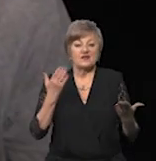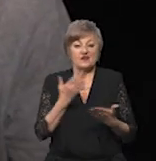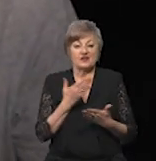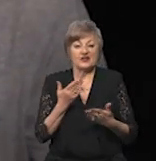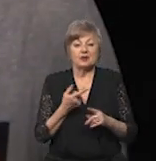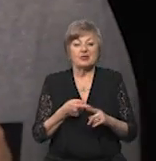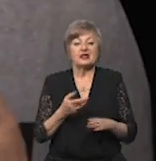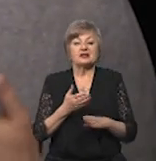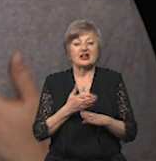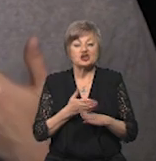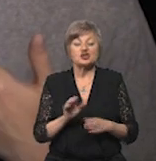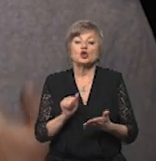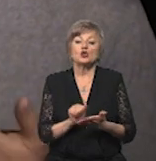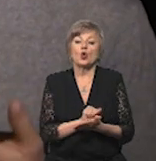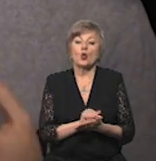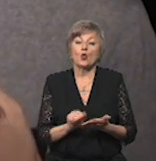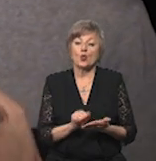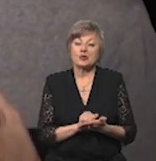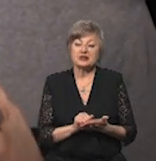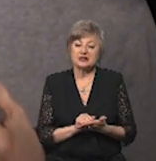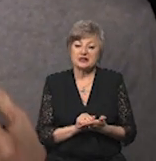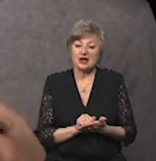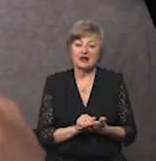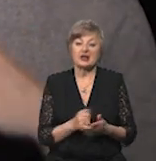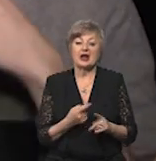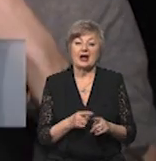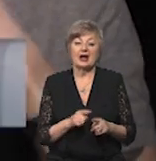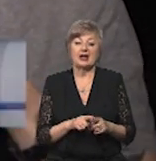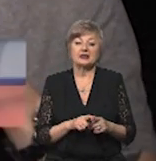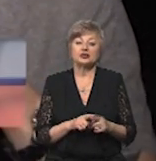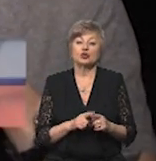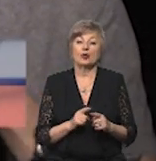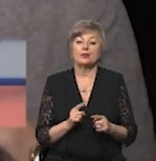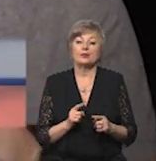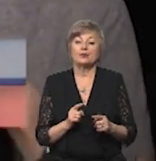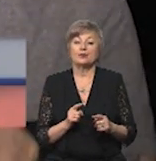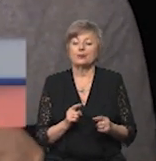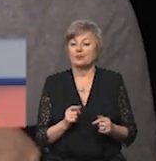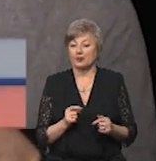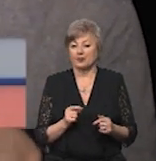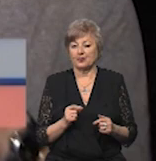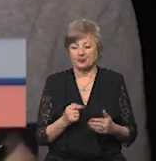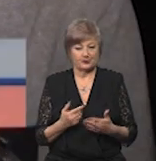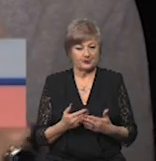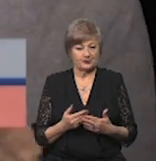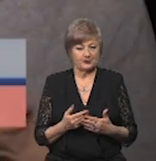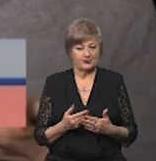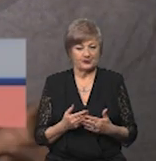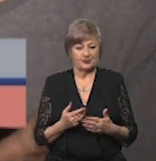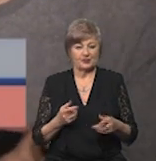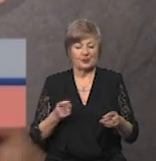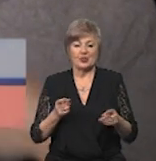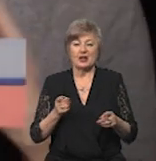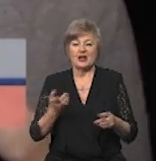це фактично документальні герої, тобто це або ж мешканці Херсонської області, які зіграли в цьому фільмі, тобто не були